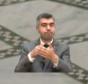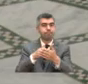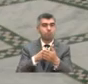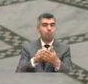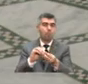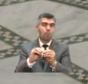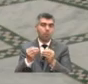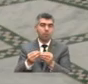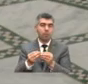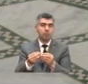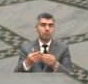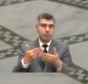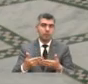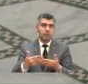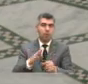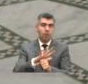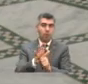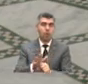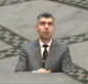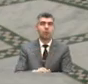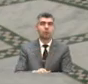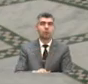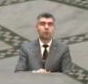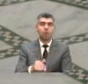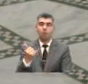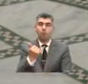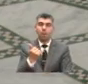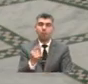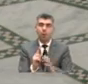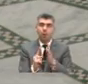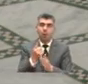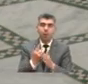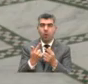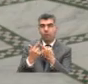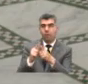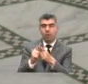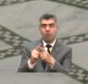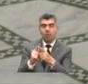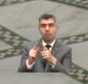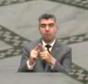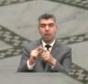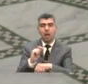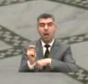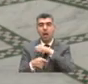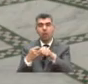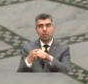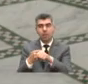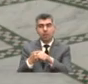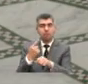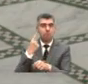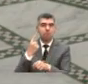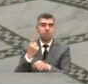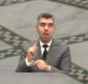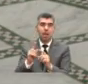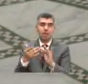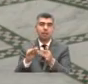اللي فرضت علينا الحالة الوبائية. الإشكال الأول هو هذا عدم تكافؤ الفرص، ولا سيما مع المناطق النائية. اليوم تبين